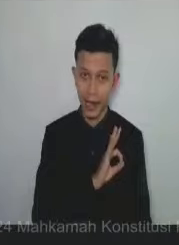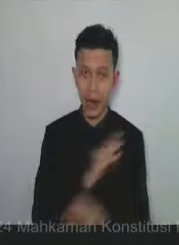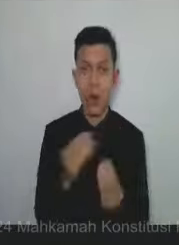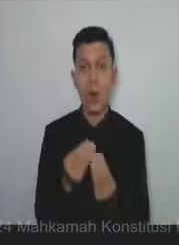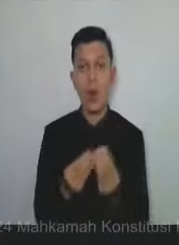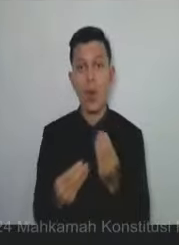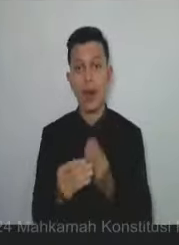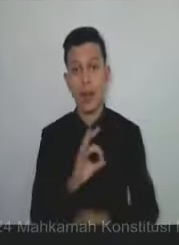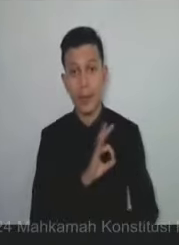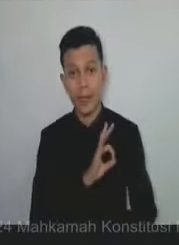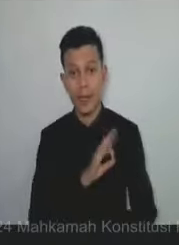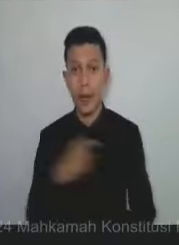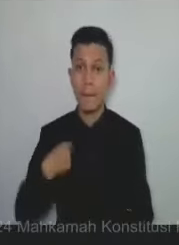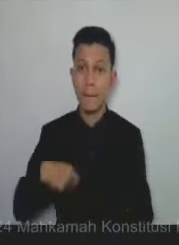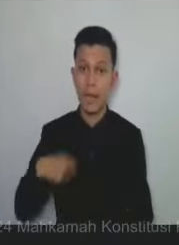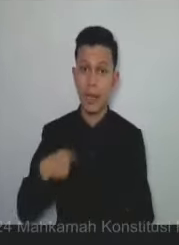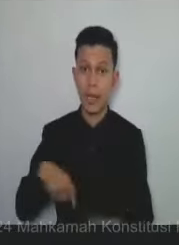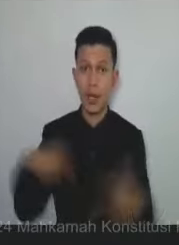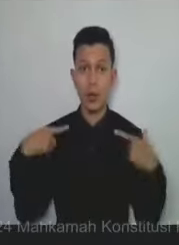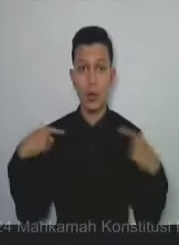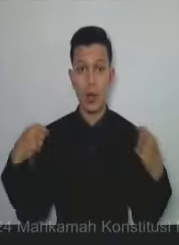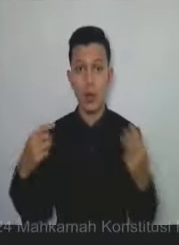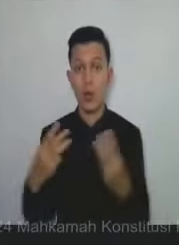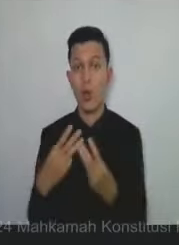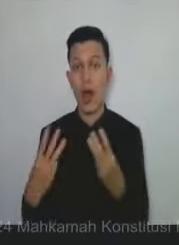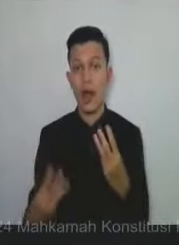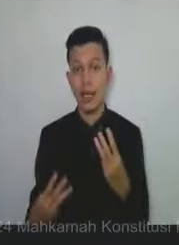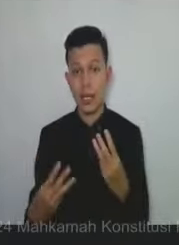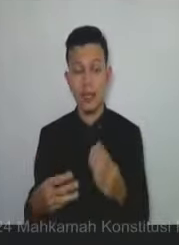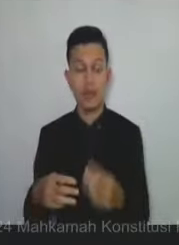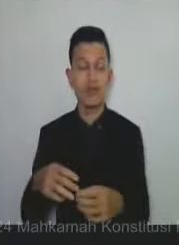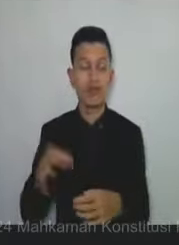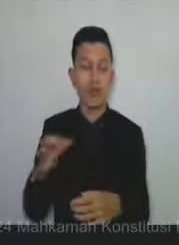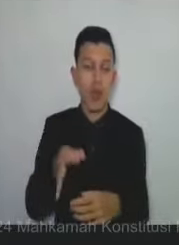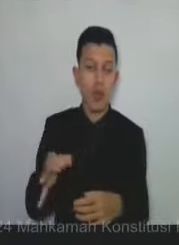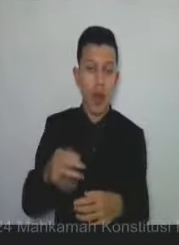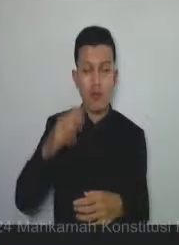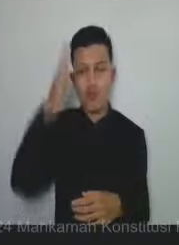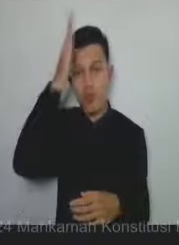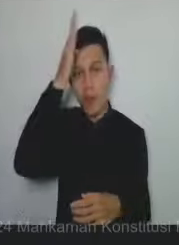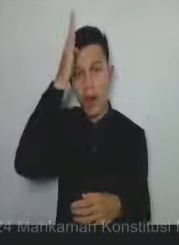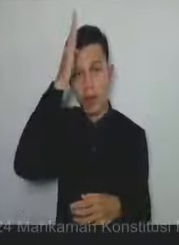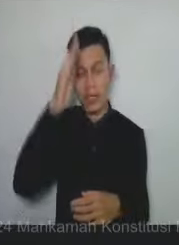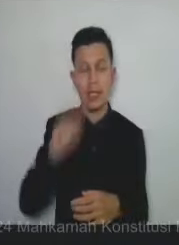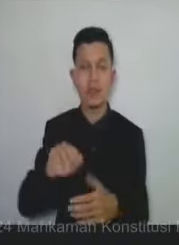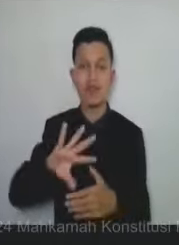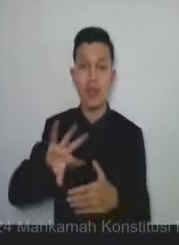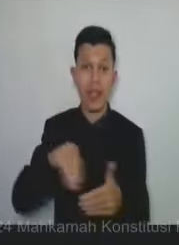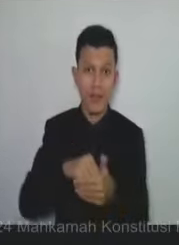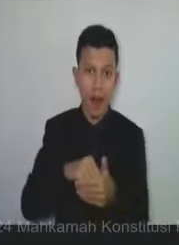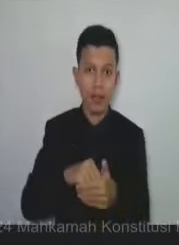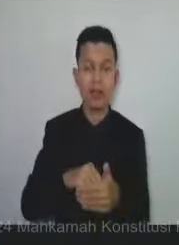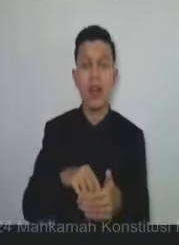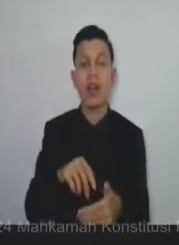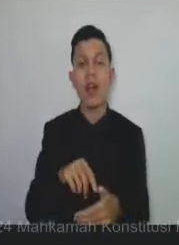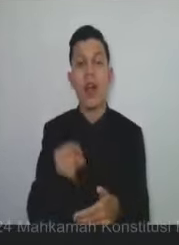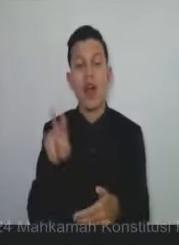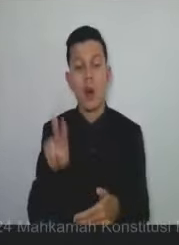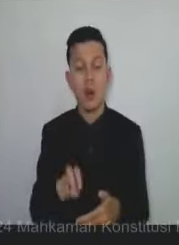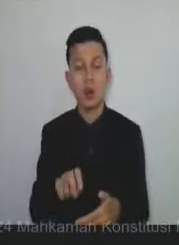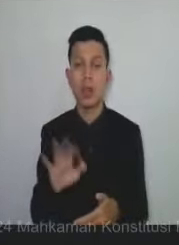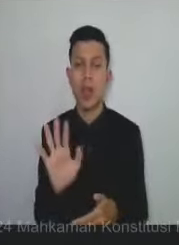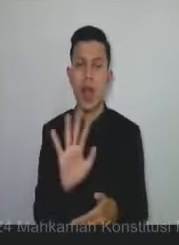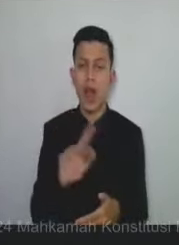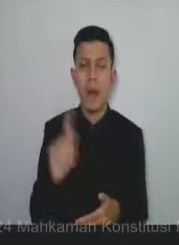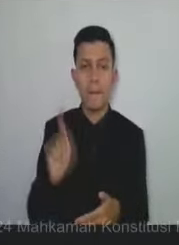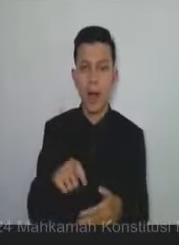Menteri, Gubernur, Wakil Gubernur, Bupati, Wali Kota, dan Wakil-Wakil Kota harus memenuhi ketentuan tidak menggunakan fasilitas